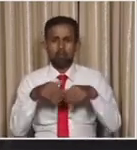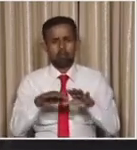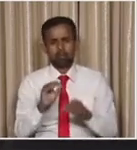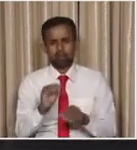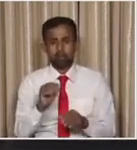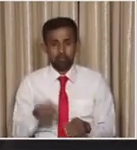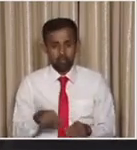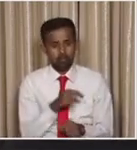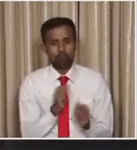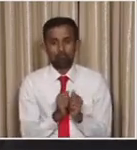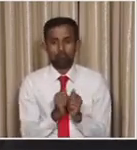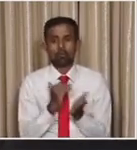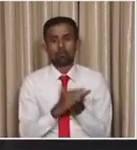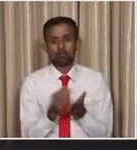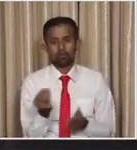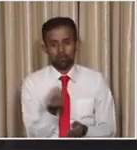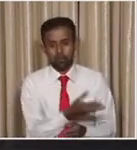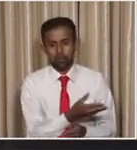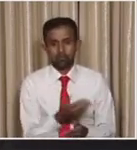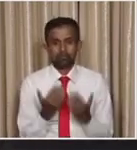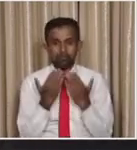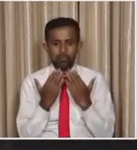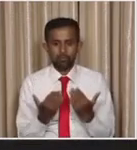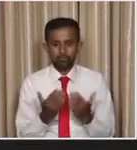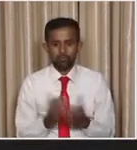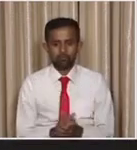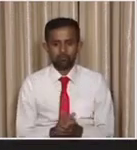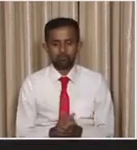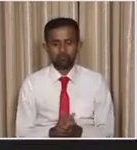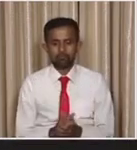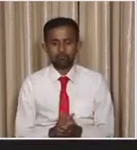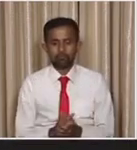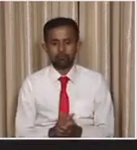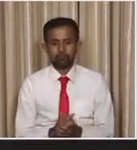වැඩේට උදව් කරනවා. බොහොම ස්තුතියි. Honorable S.V. Radha.